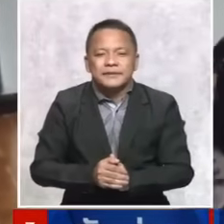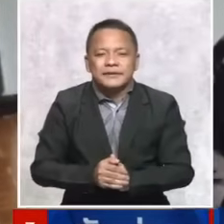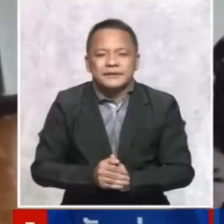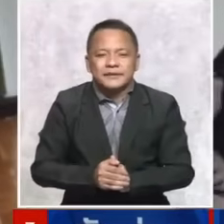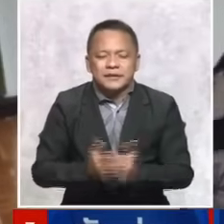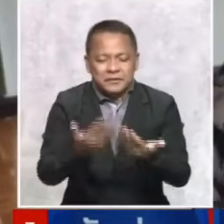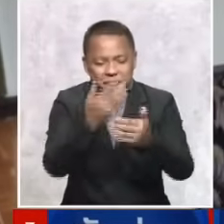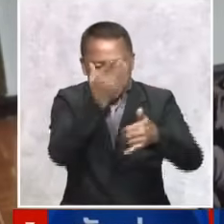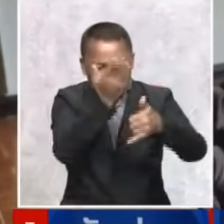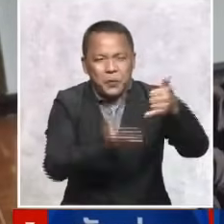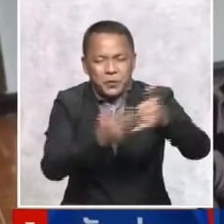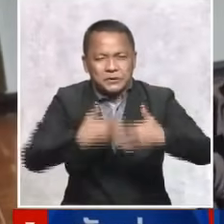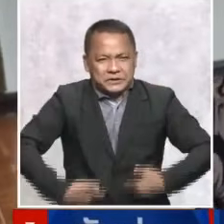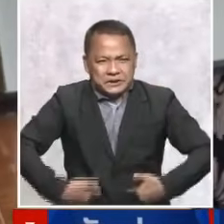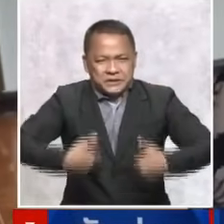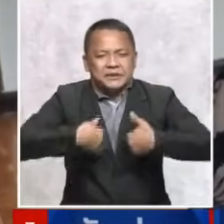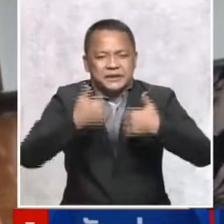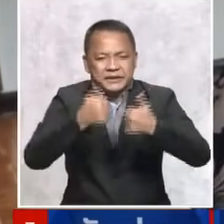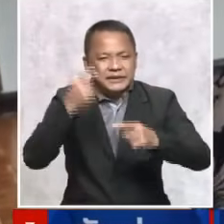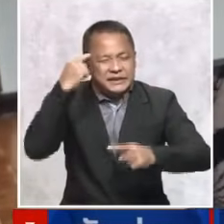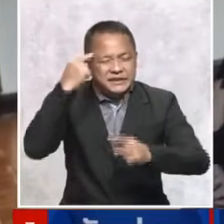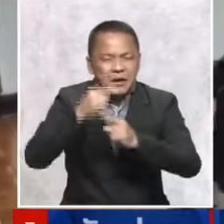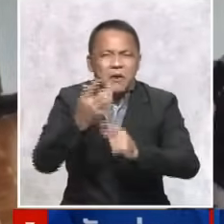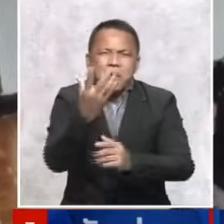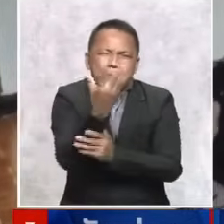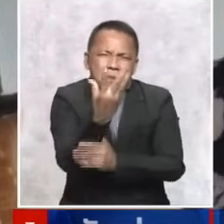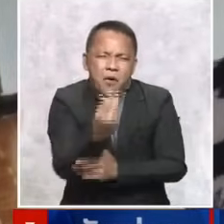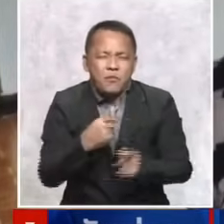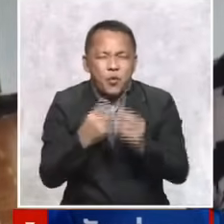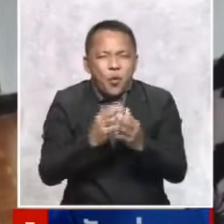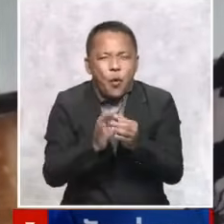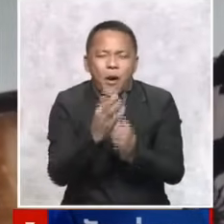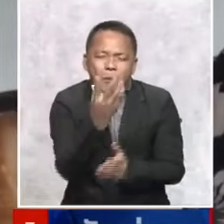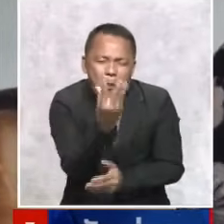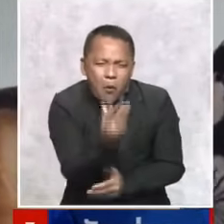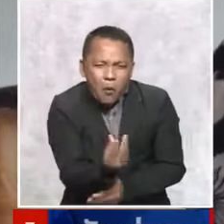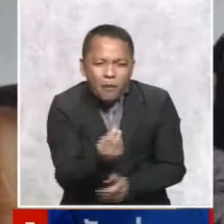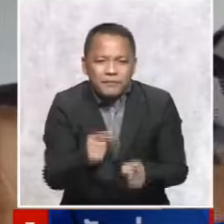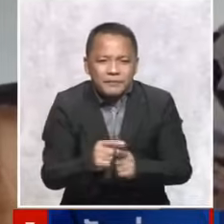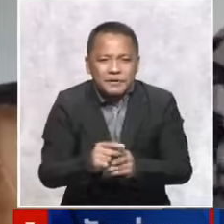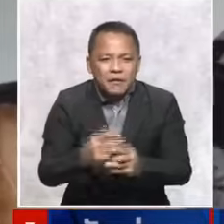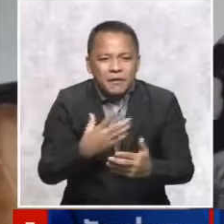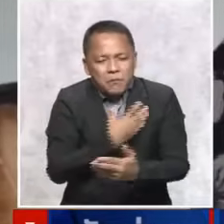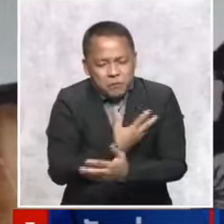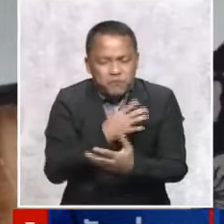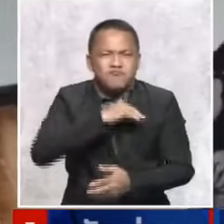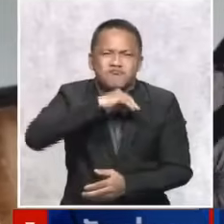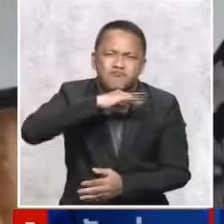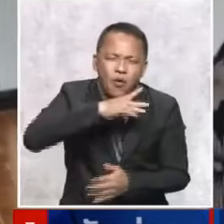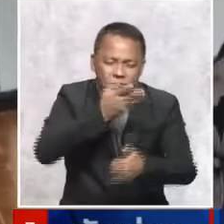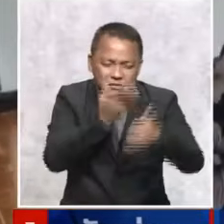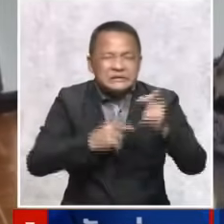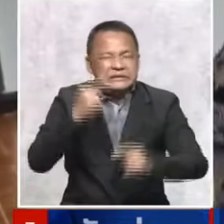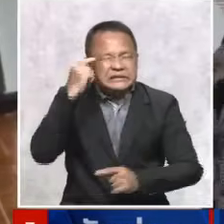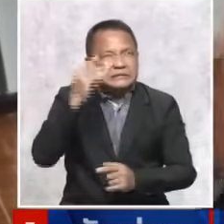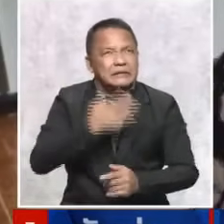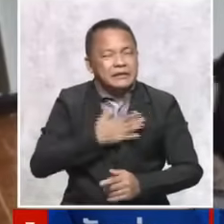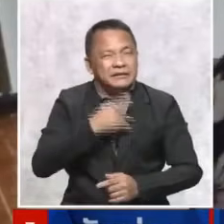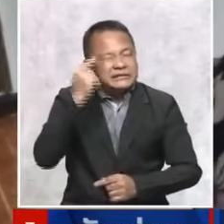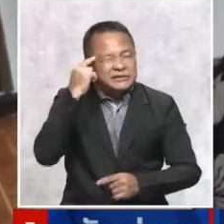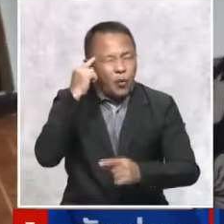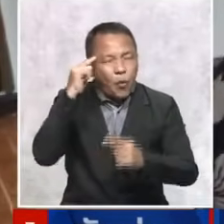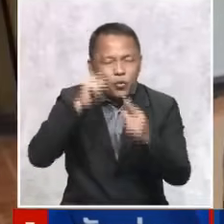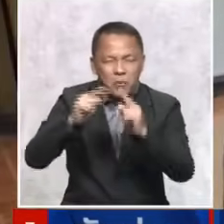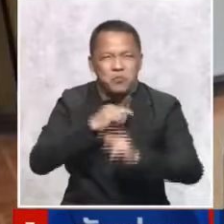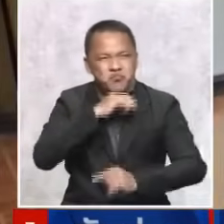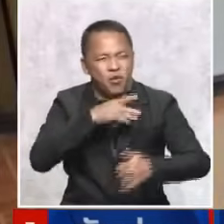ครบ32แม่ค่ะคิดว่ามันสิเป็นจ้อยๆแบบจกกระปกอีหยังออกมาสิแม่ค่ะคิดในใจก็คิดไปทั่วไป